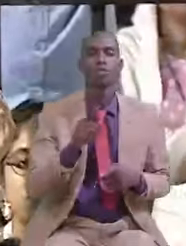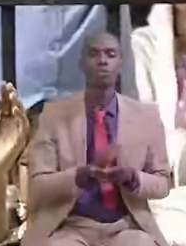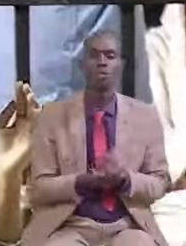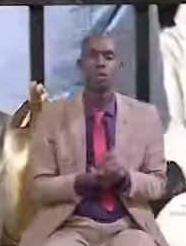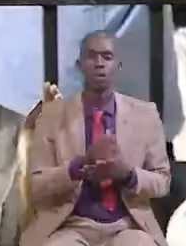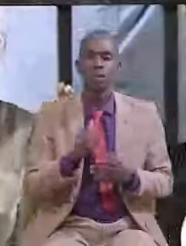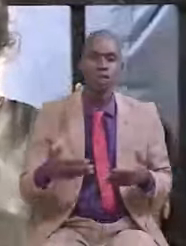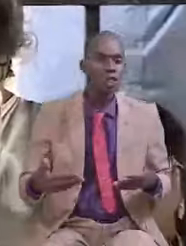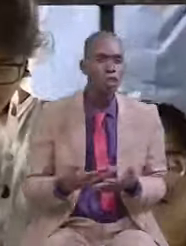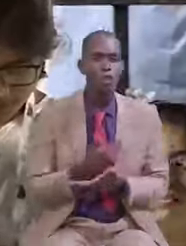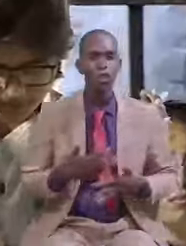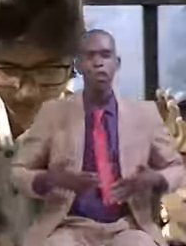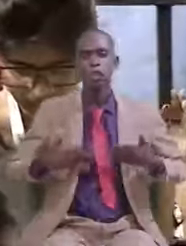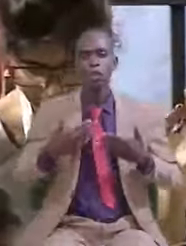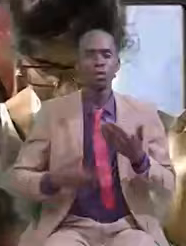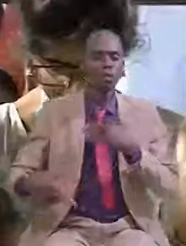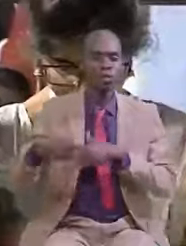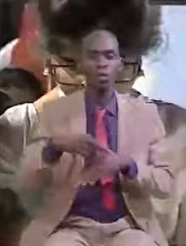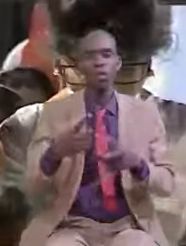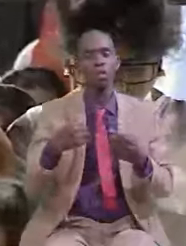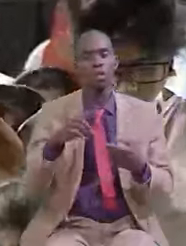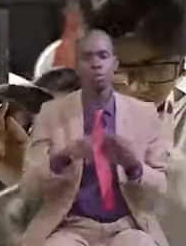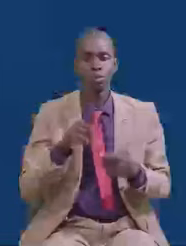Et vous aurez une nouvelle vie. La résurrection à vous.